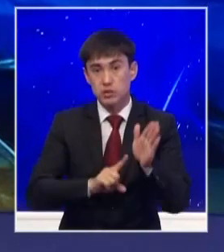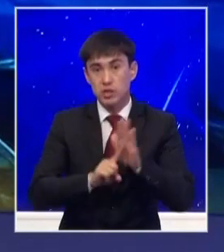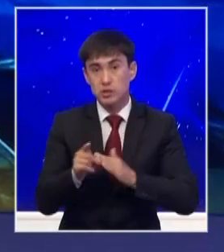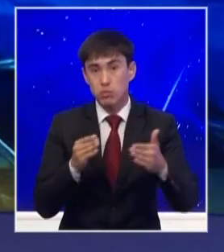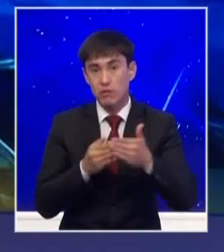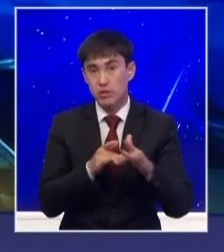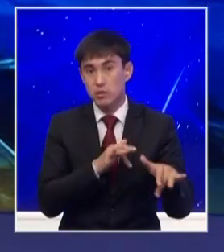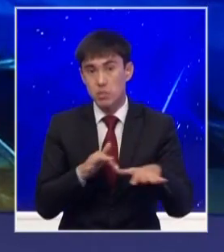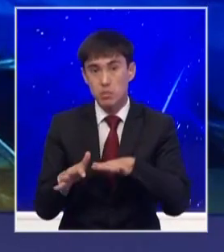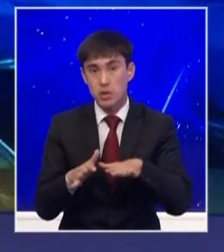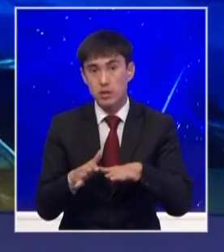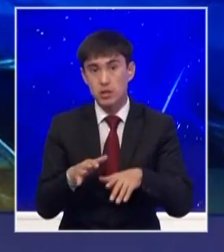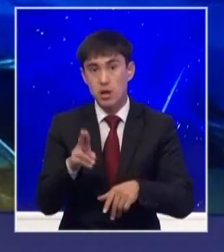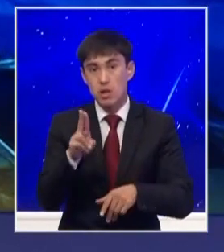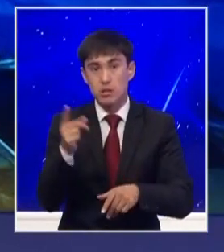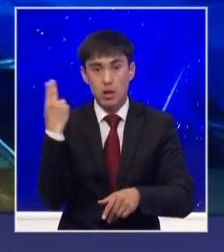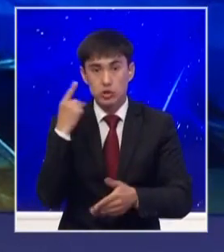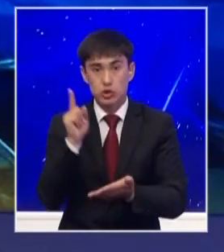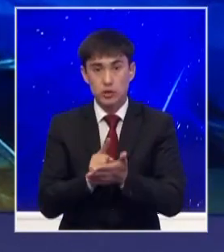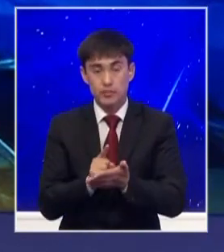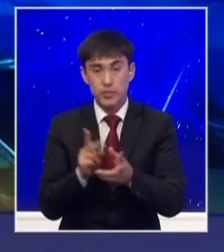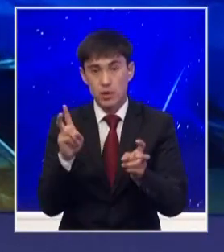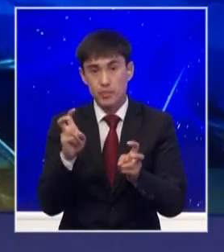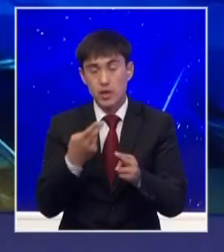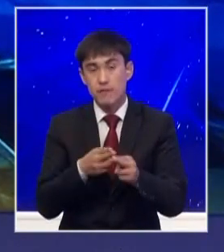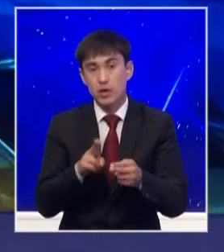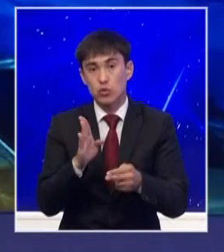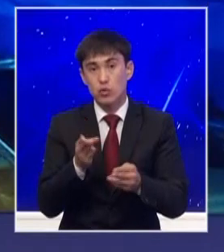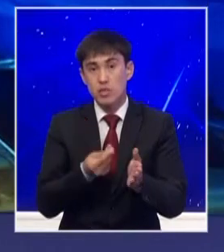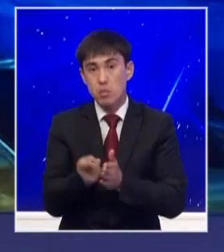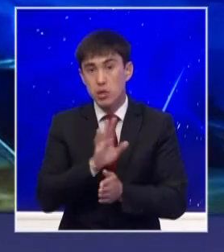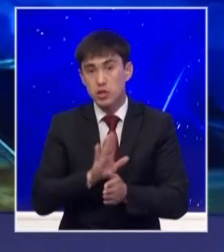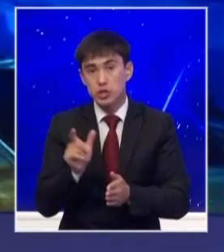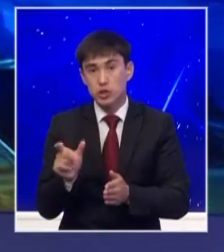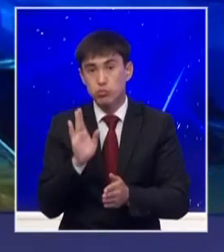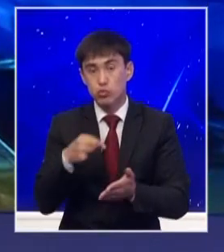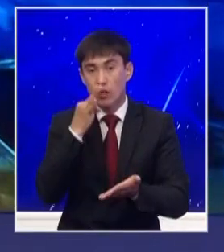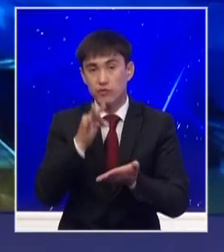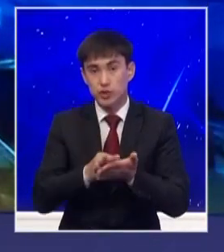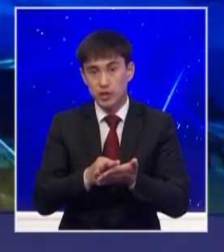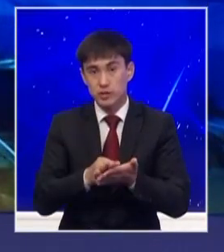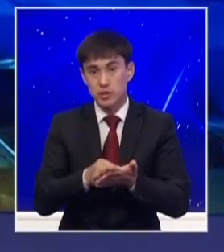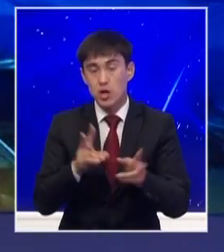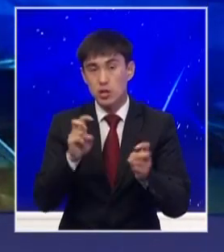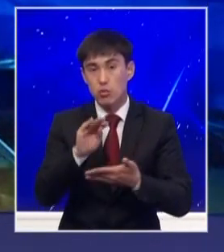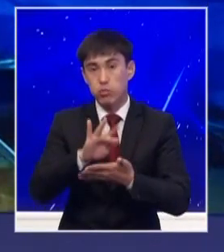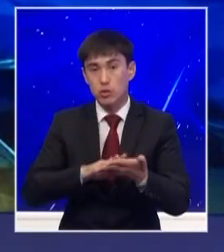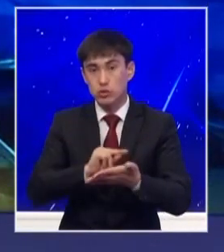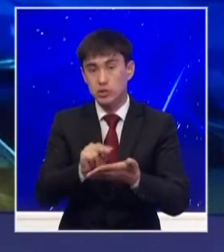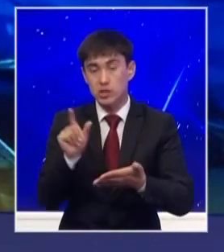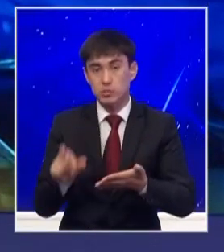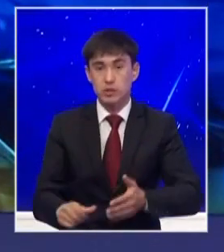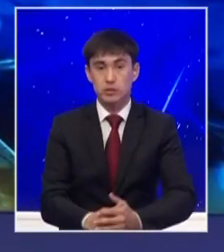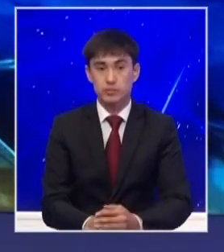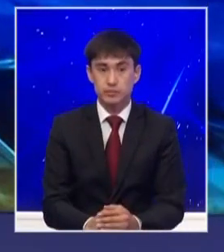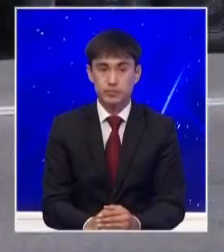стартовало профилактическое мероприятие «Должник», в рамках которого неплательщики будут привлечены к ответственности. Тему продолжит наш